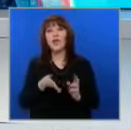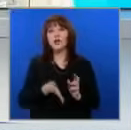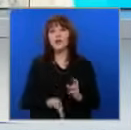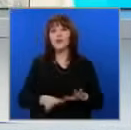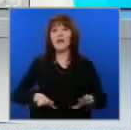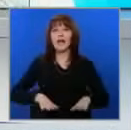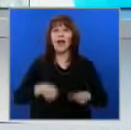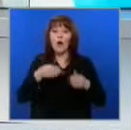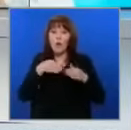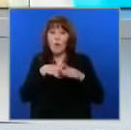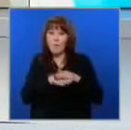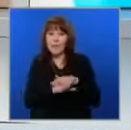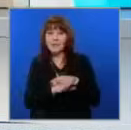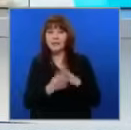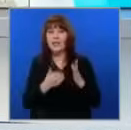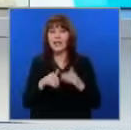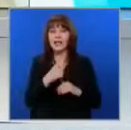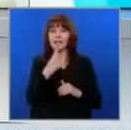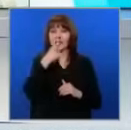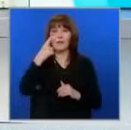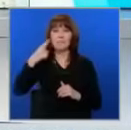е убежище на над